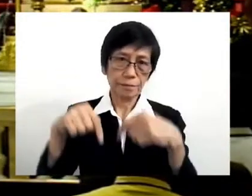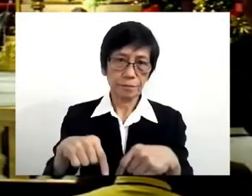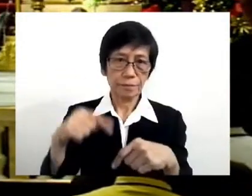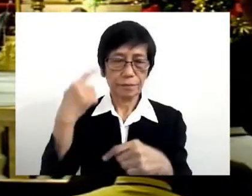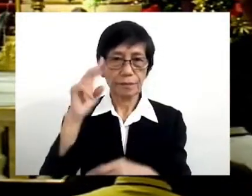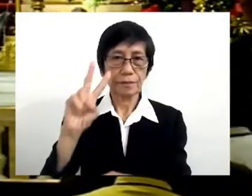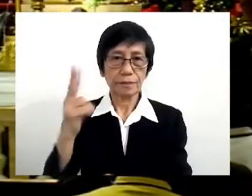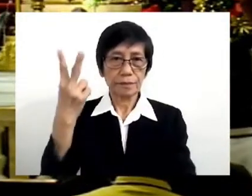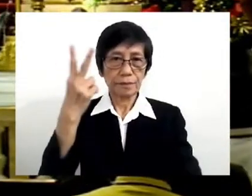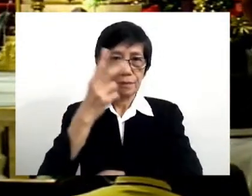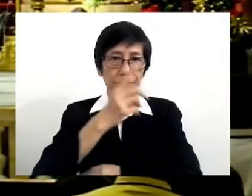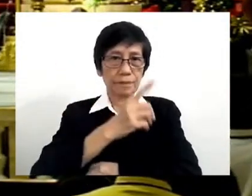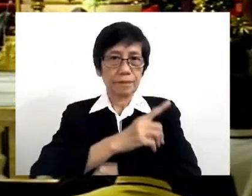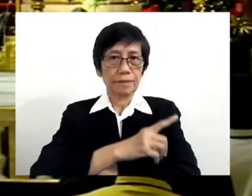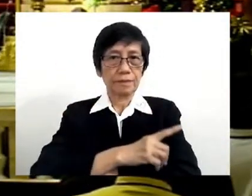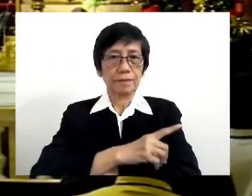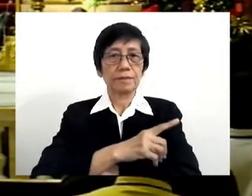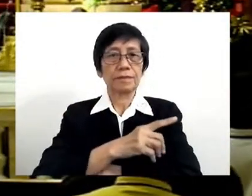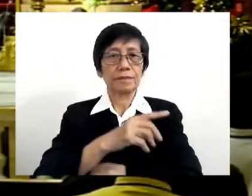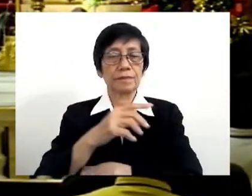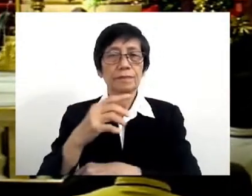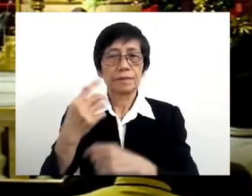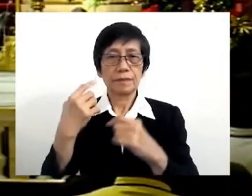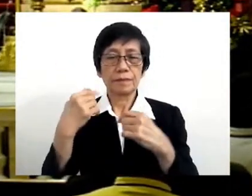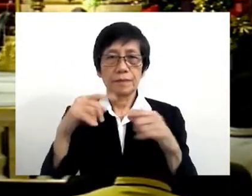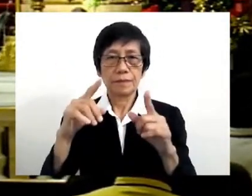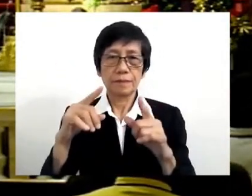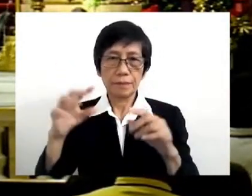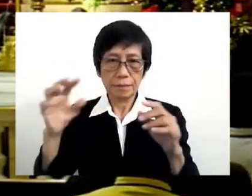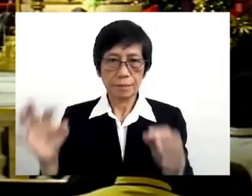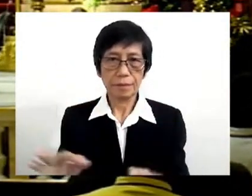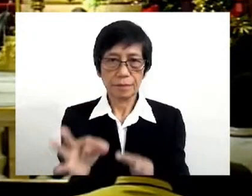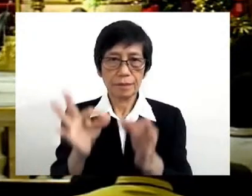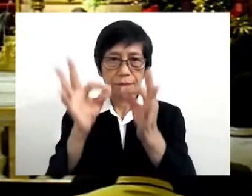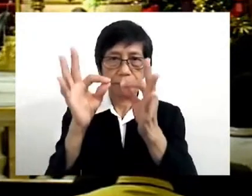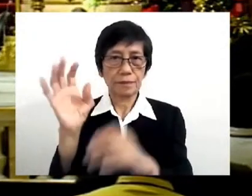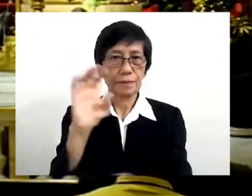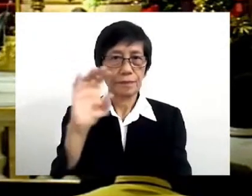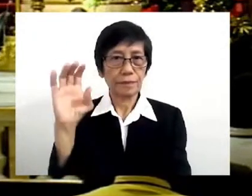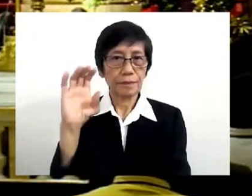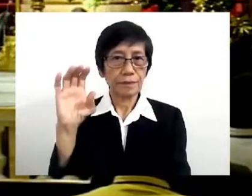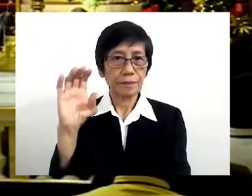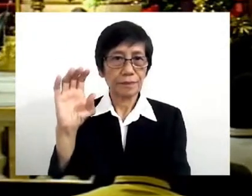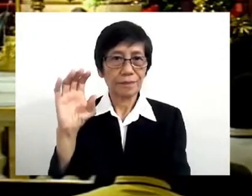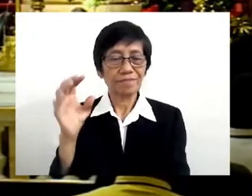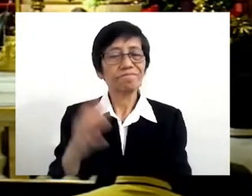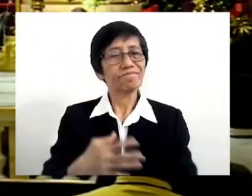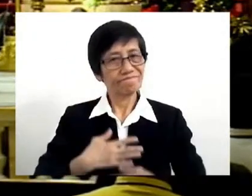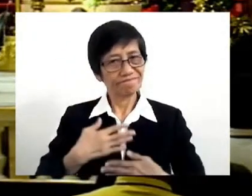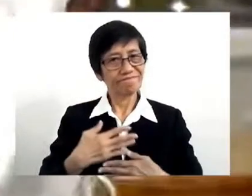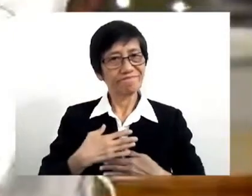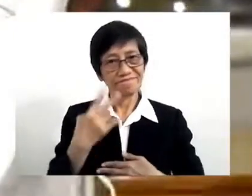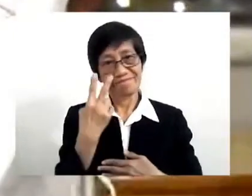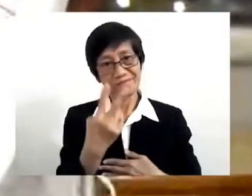araw ng pagsisimbang gabi. Natutuwa po akong makita na marami pong kabataan na